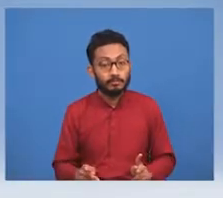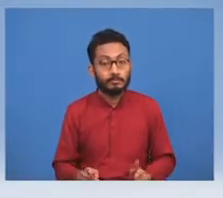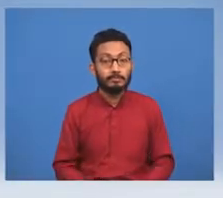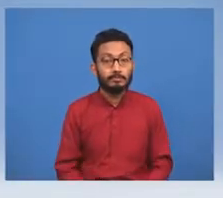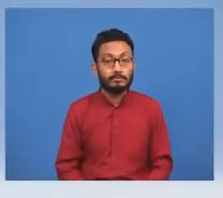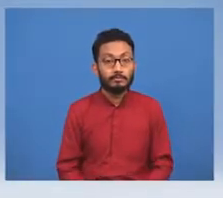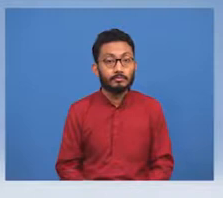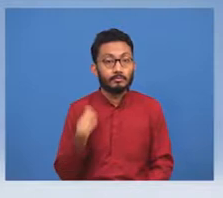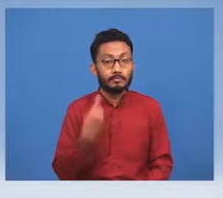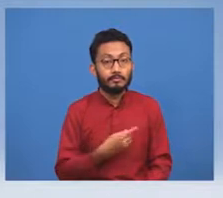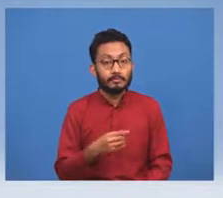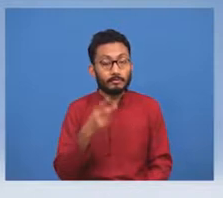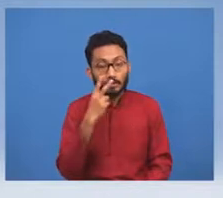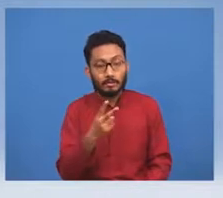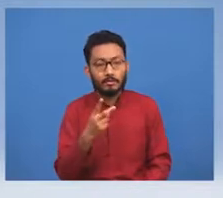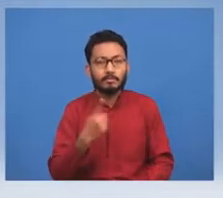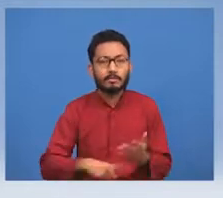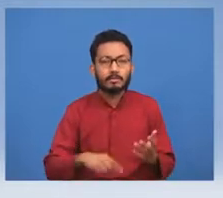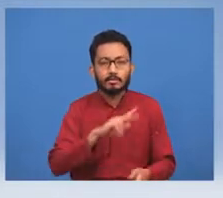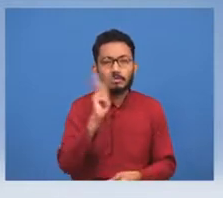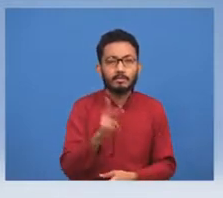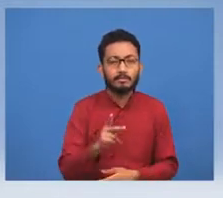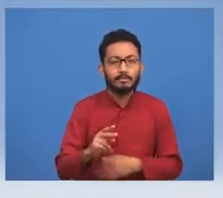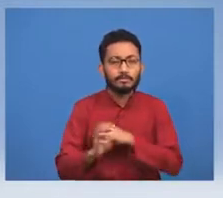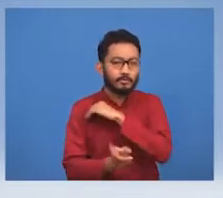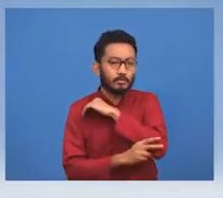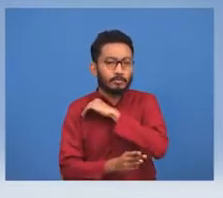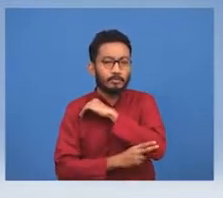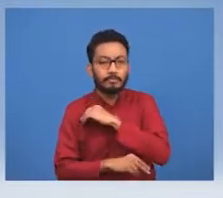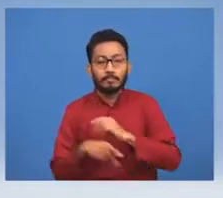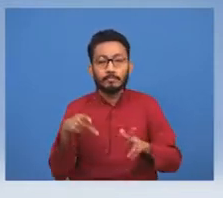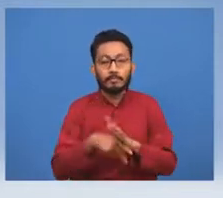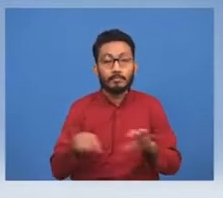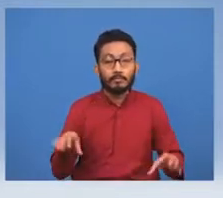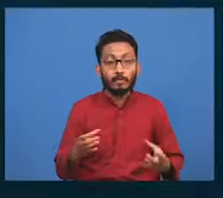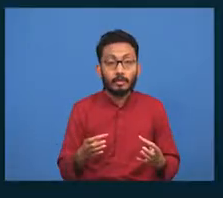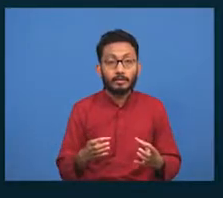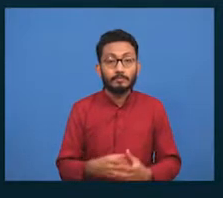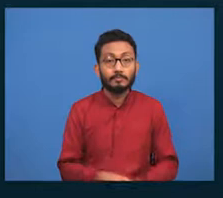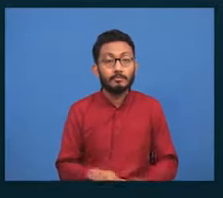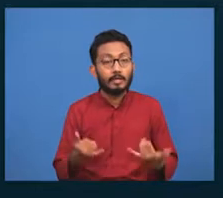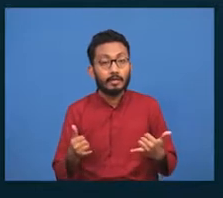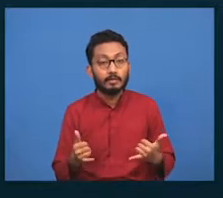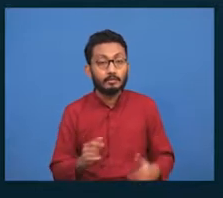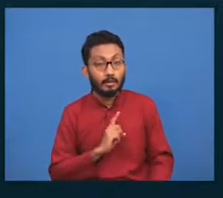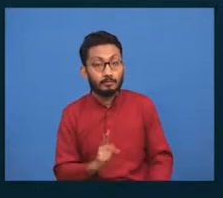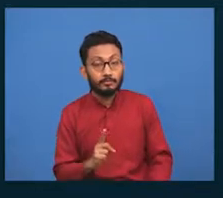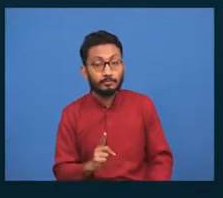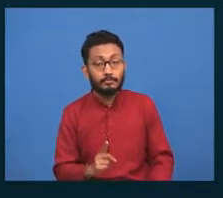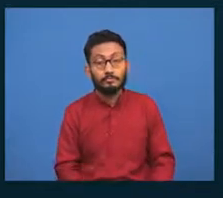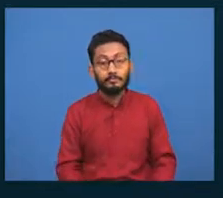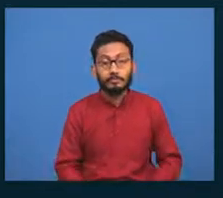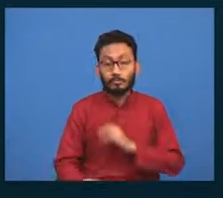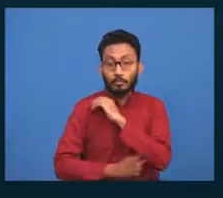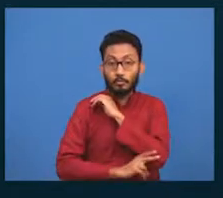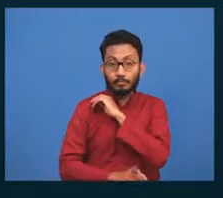Kita lihat pula apakah hukum perbuatan mempersendakan agama. Hukum perbuatan